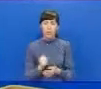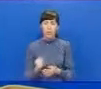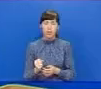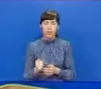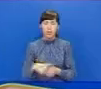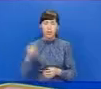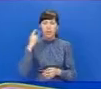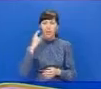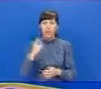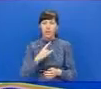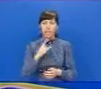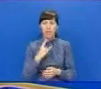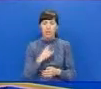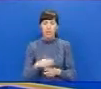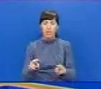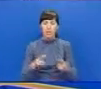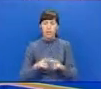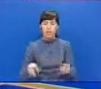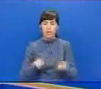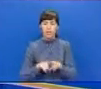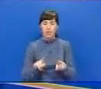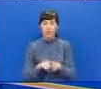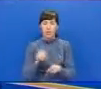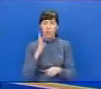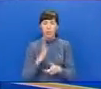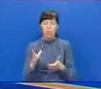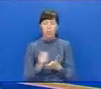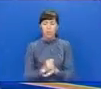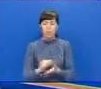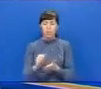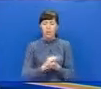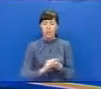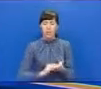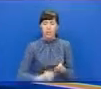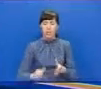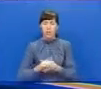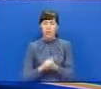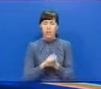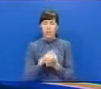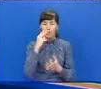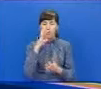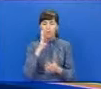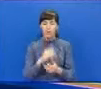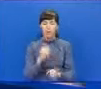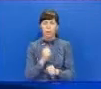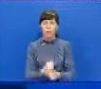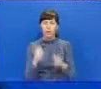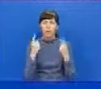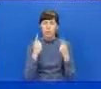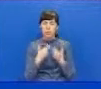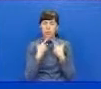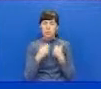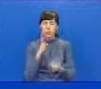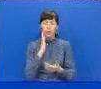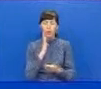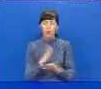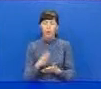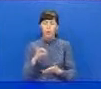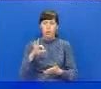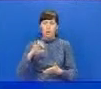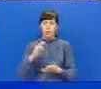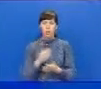әдебиетін насихаттау. Елде жазушылар одағына мән беретіндер баршылық, еңбек еленіп, ескеріліп отыр. Әлеуметтік